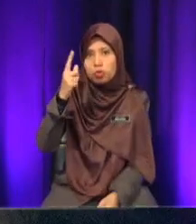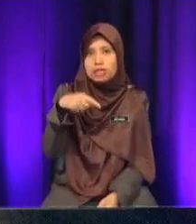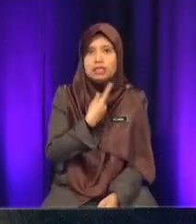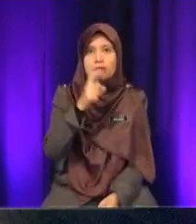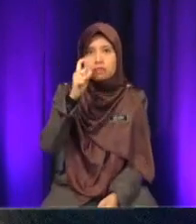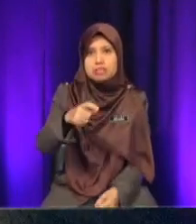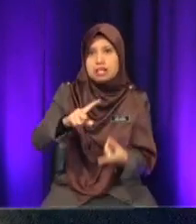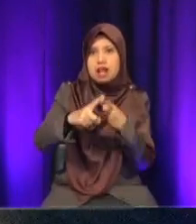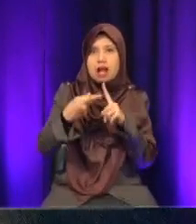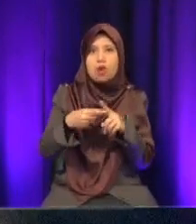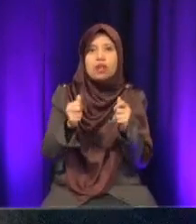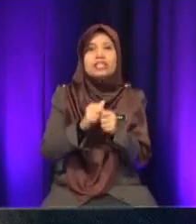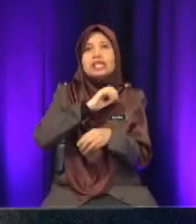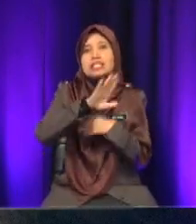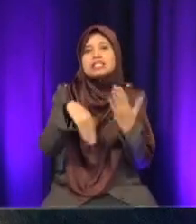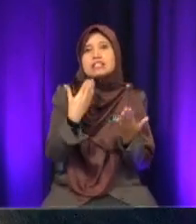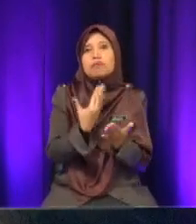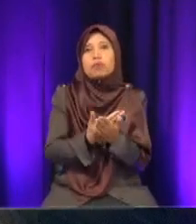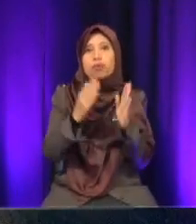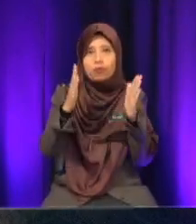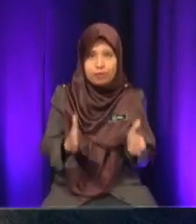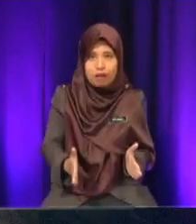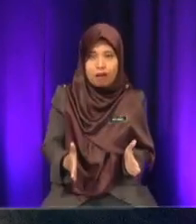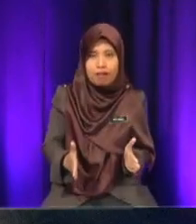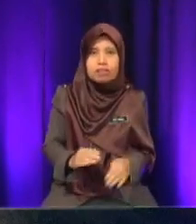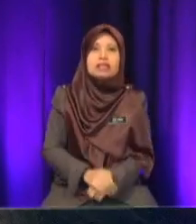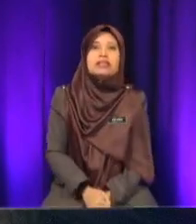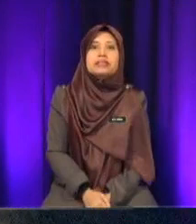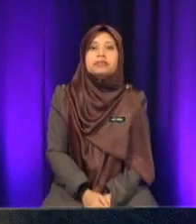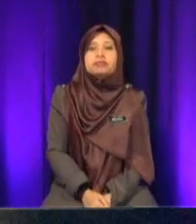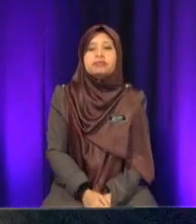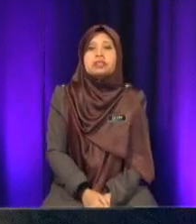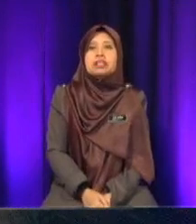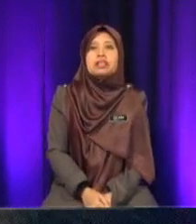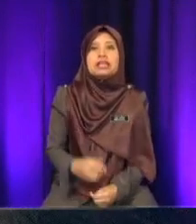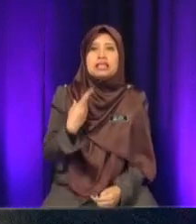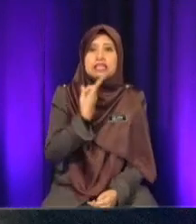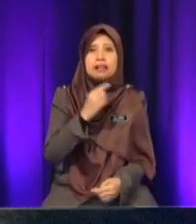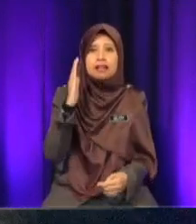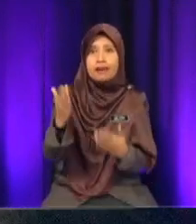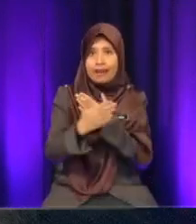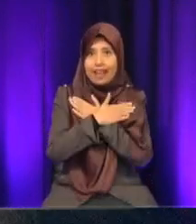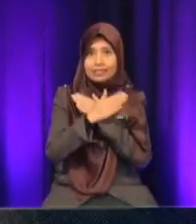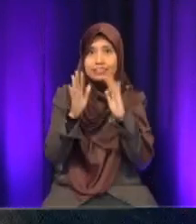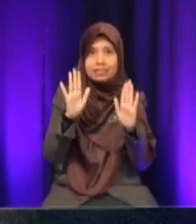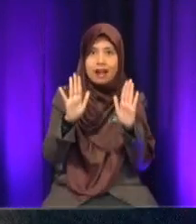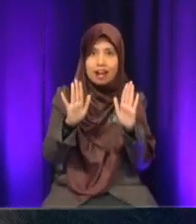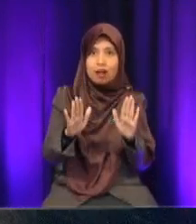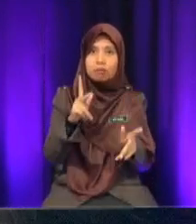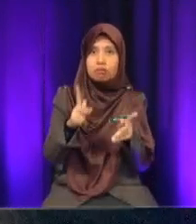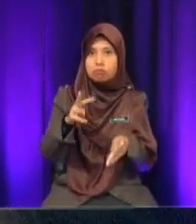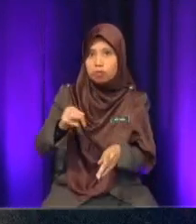kita terima kelebihan dan kelemahan semua orang ngejek gue mana Sekarang kita akan melihat sebentar